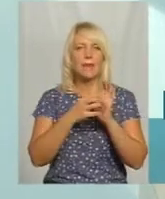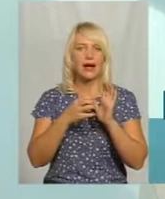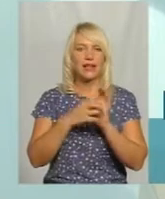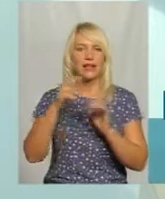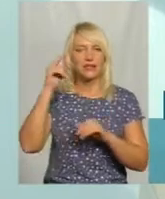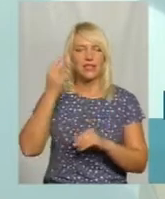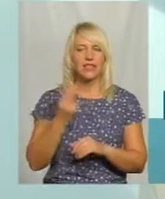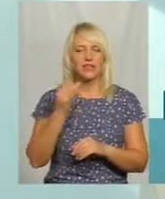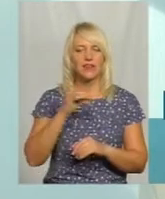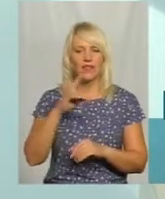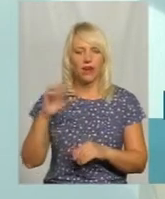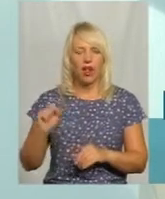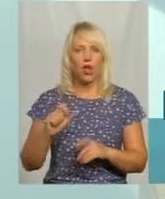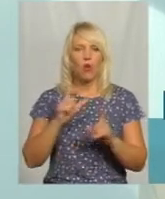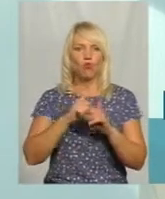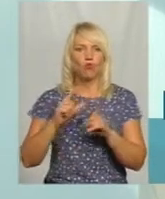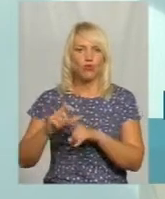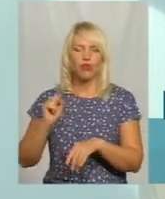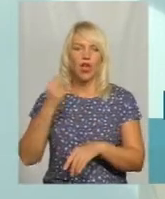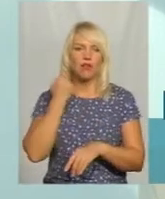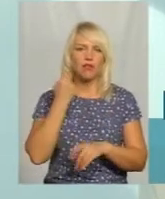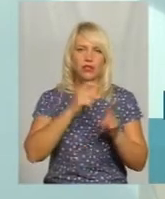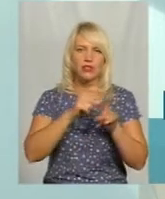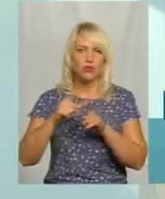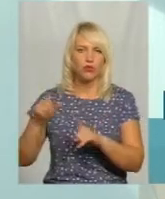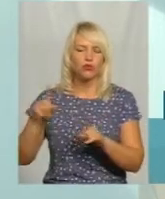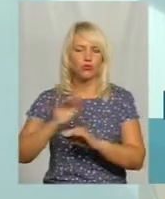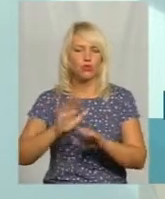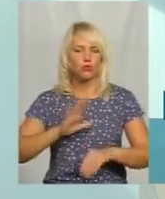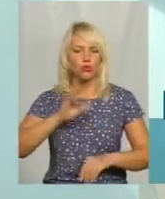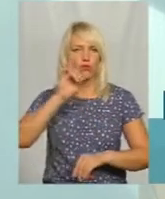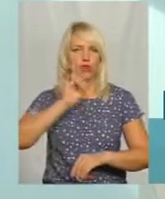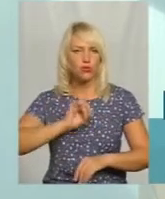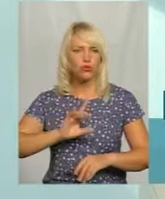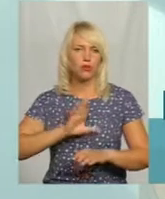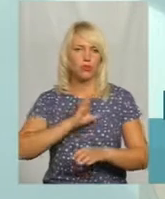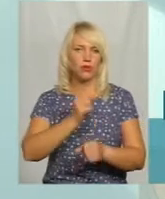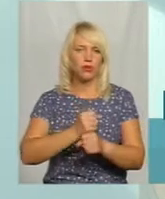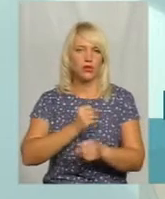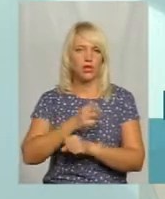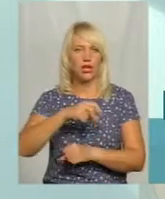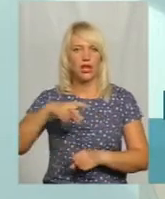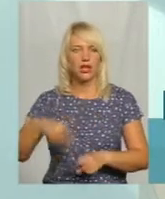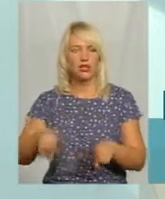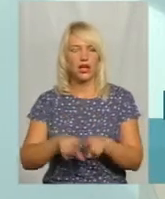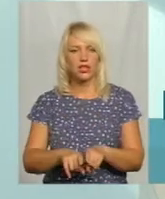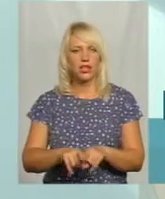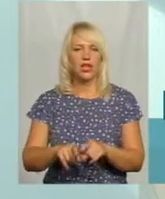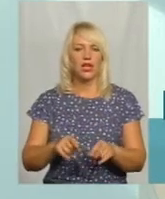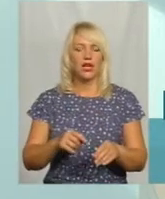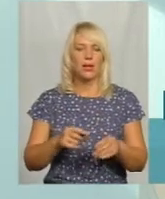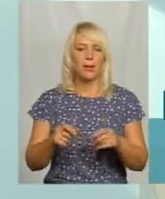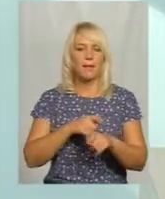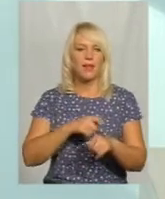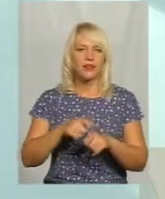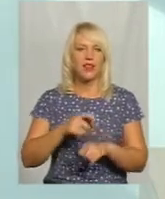числі алфавіт англійський, для того, щоб дітям цікаво, зручно було працювати. Але ось такий роздатковий матеріал, він